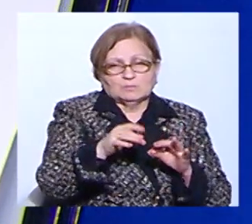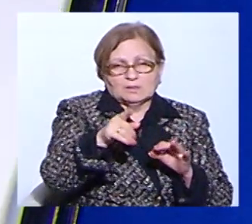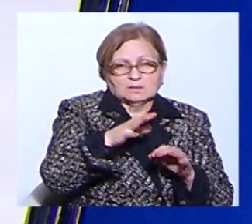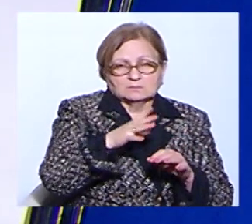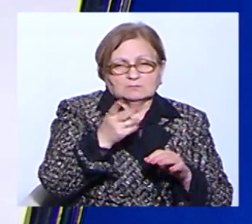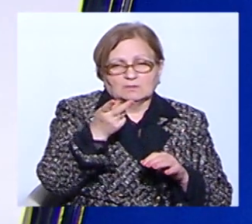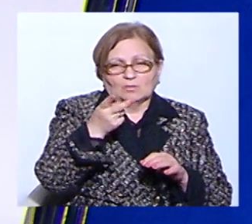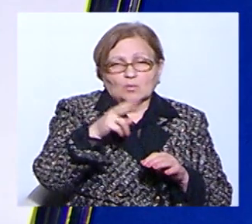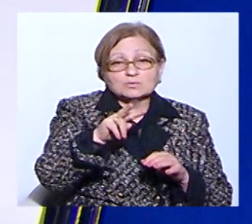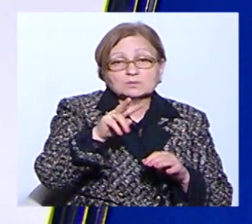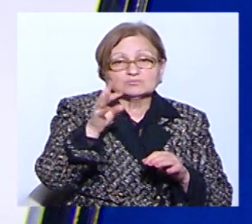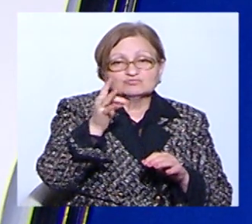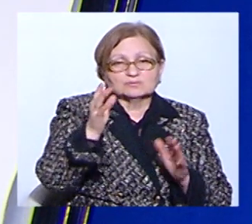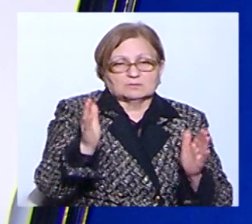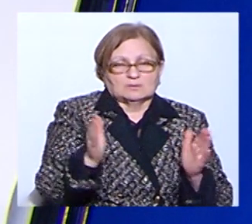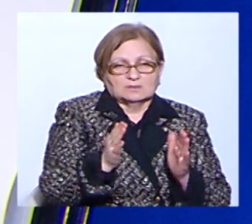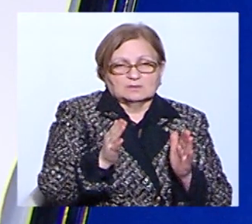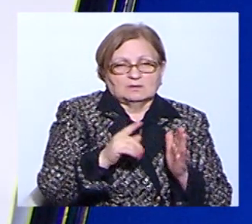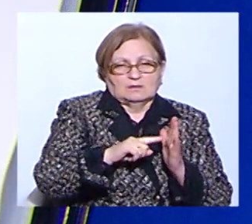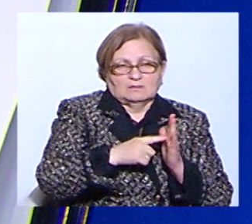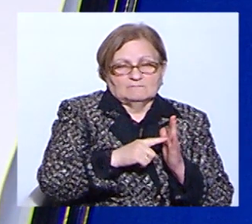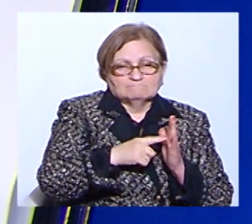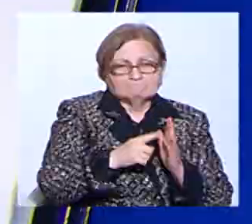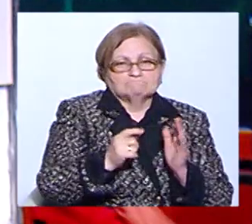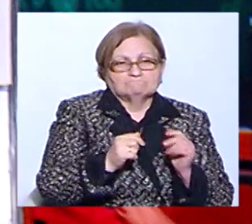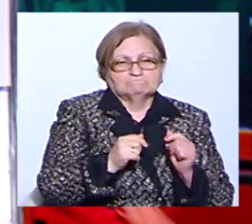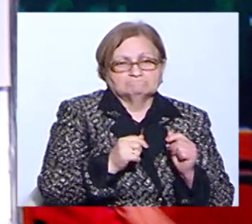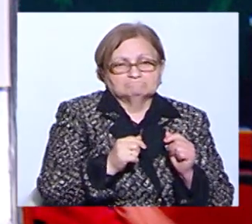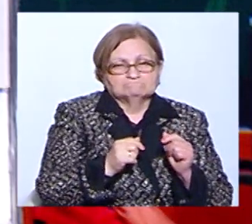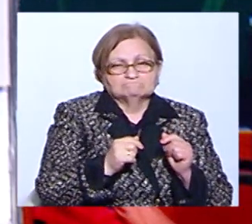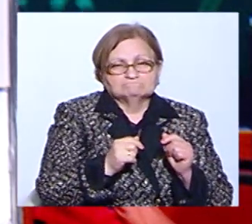ეს პატარა, კაი გამრავლება ესე ჩავწეროთ, რომ იქთან არ აღგვერიოს,